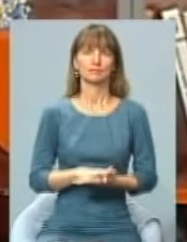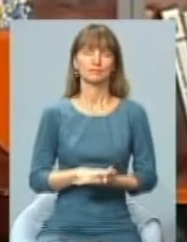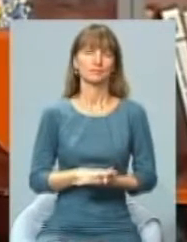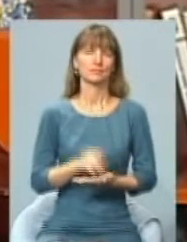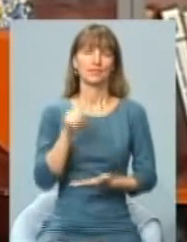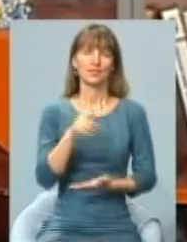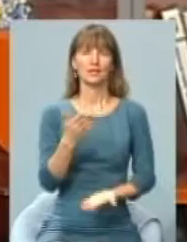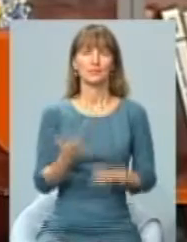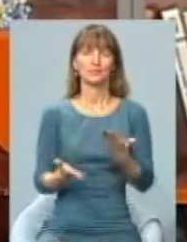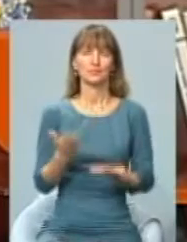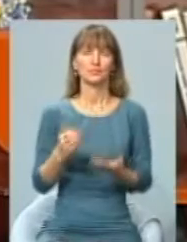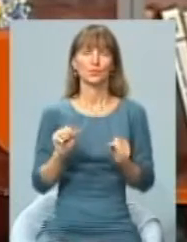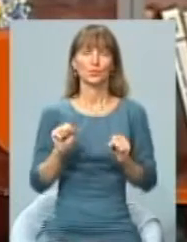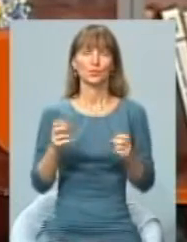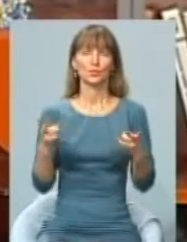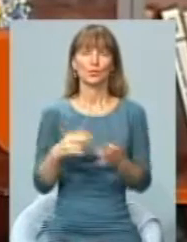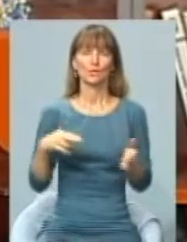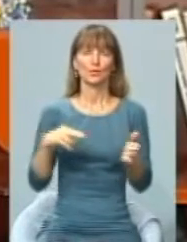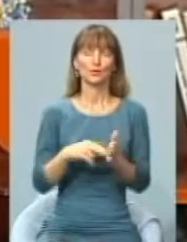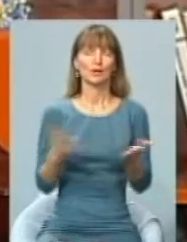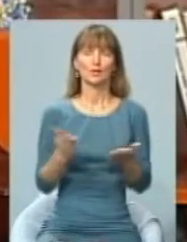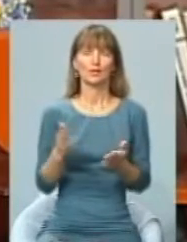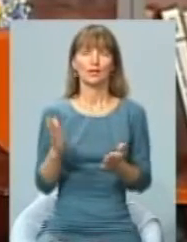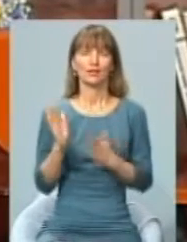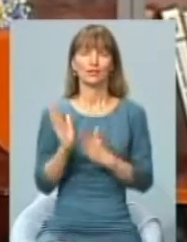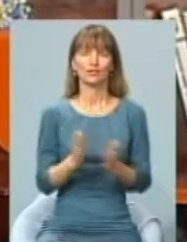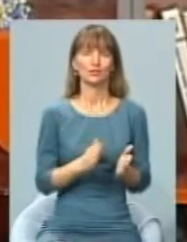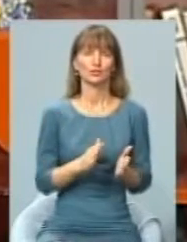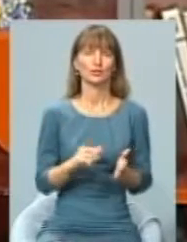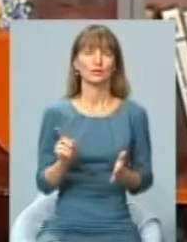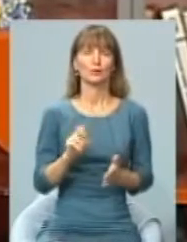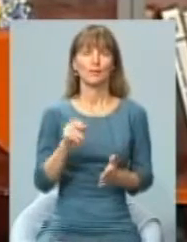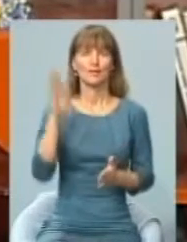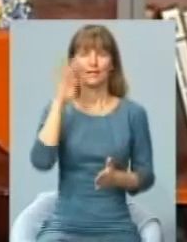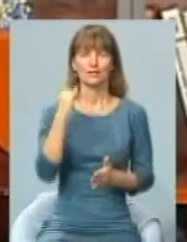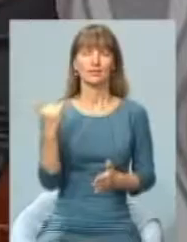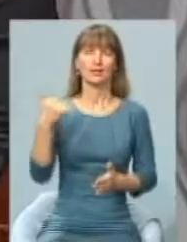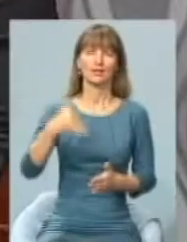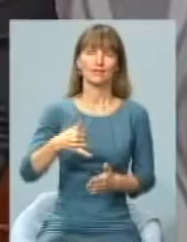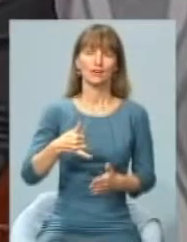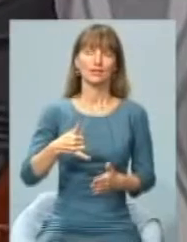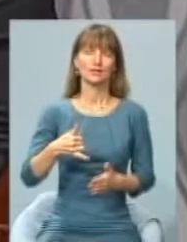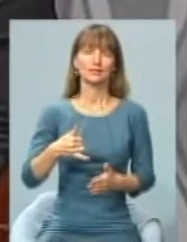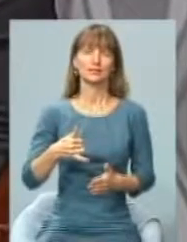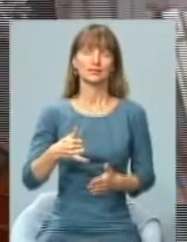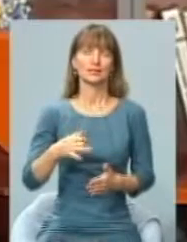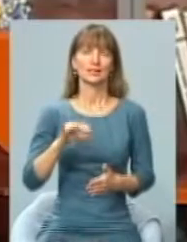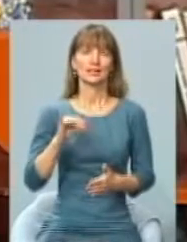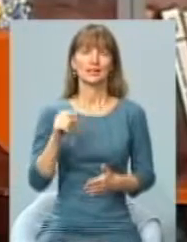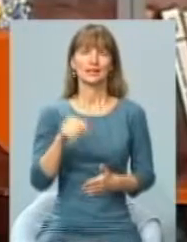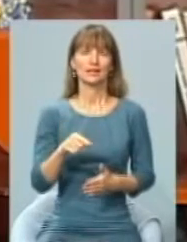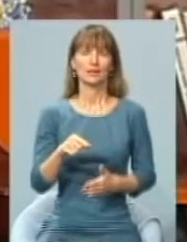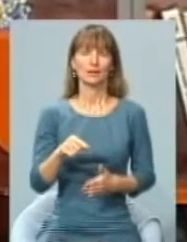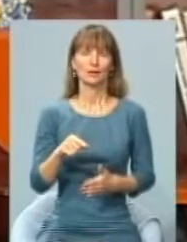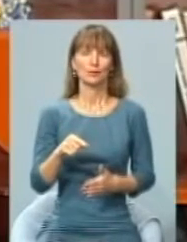Там, наверное, нужно включить какой-то режим, чтобы, ну, как бы вода наливалась. И, ну, там стоял